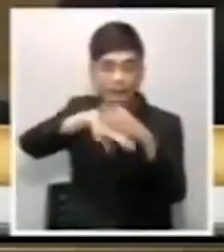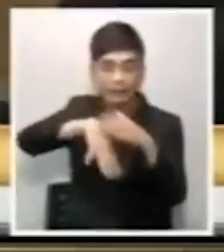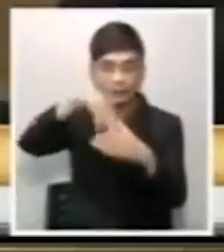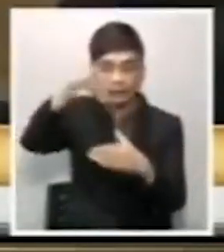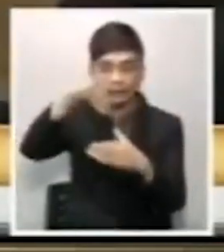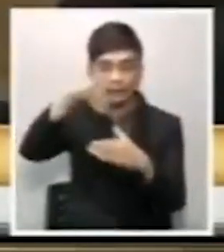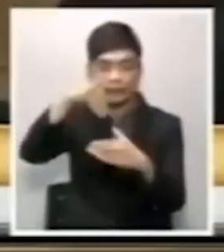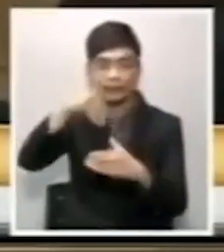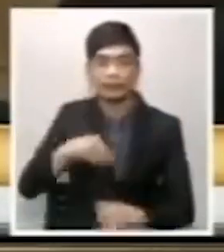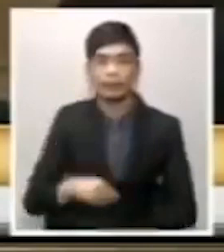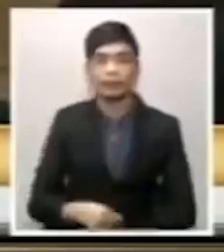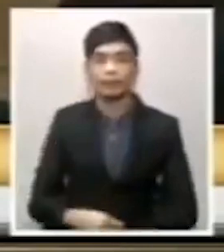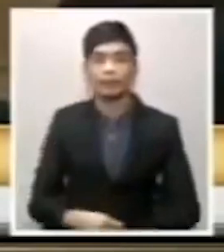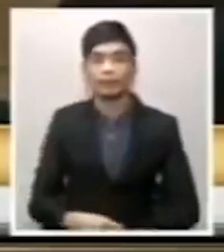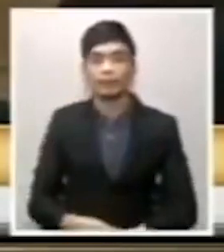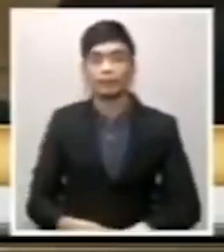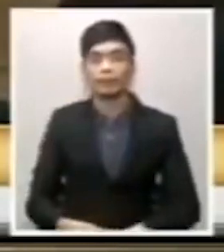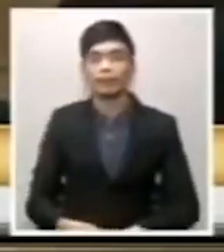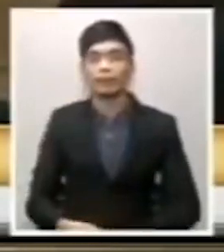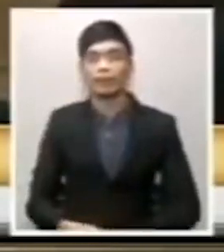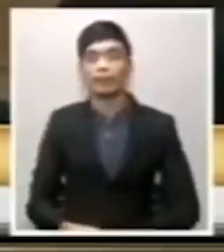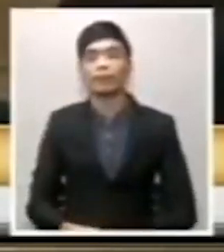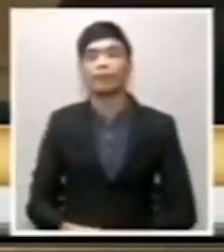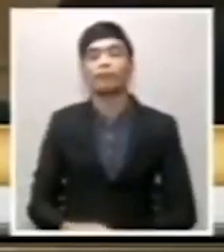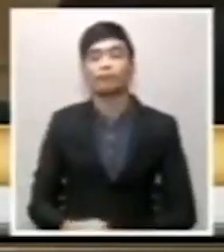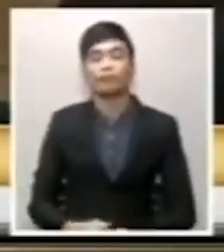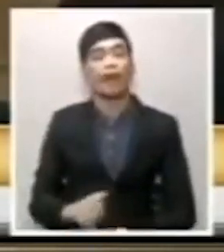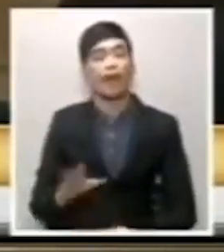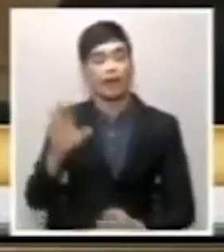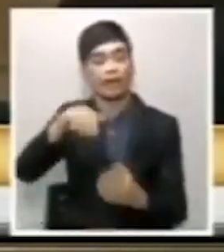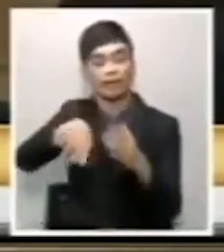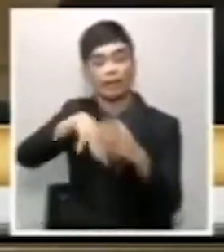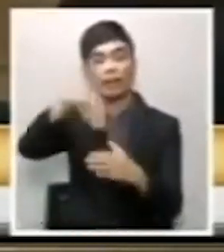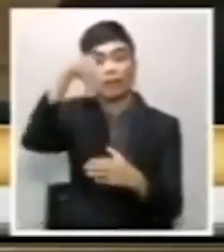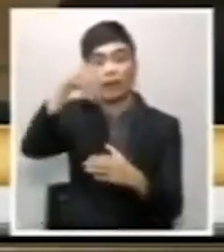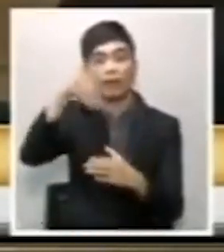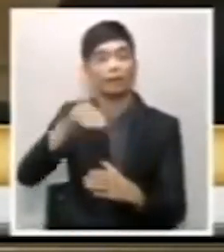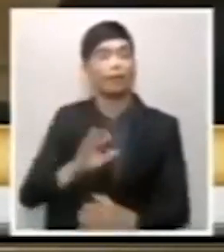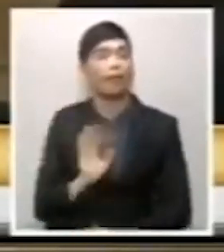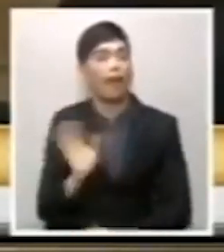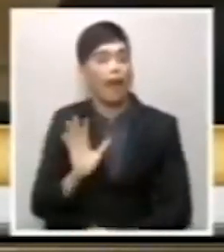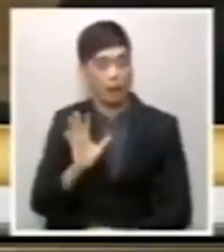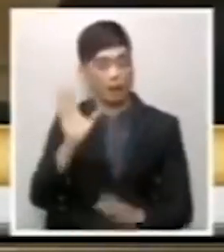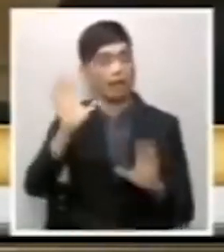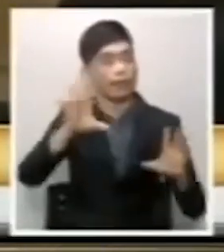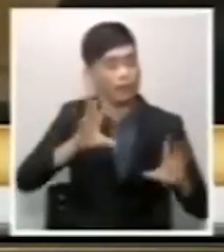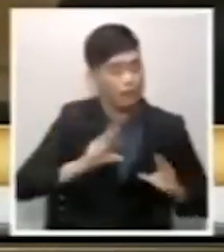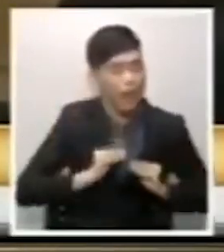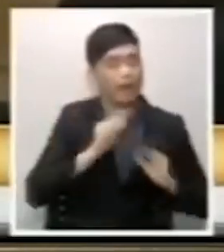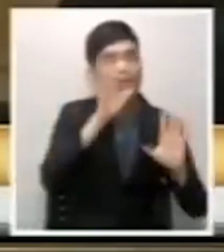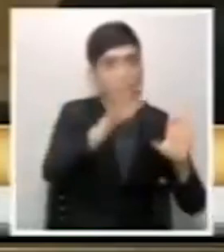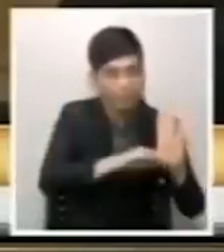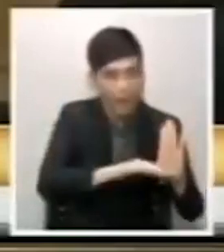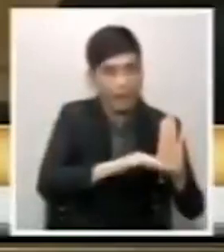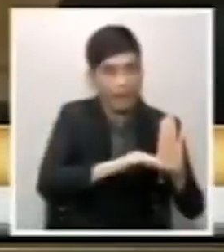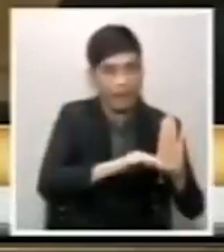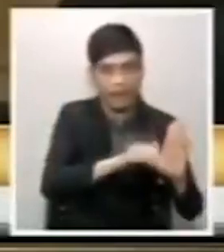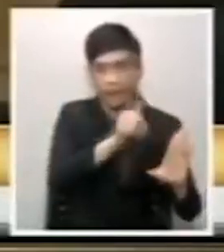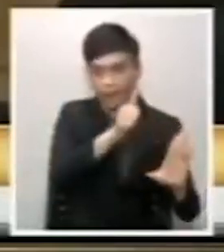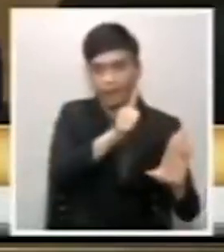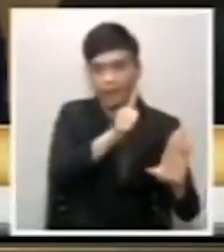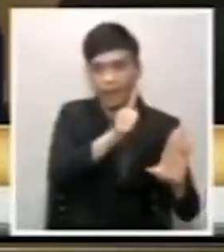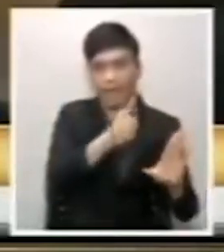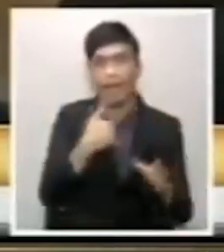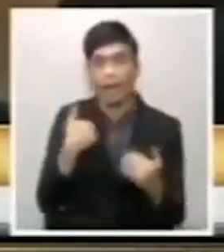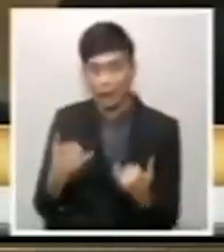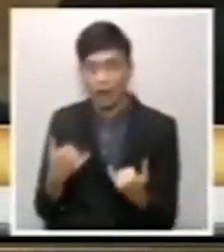ารเป็นการรับสมัครแต่ท่านประธานครับเมื่อกี้ผมได้รับหนังสือผ่านท